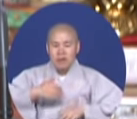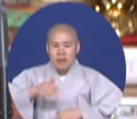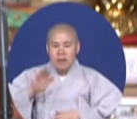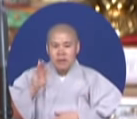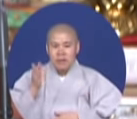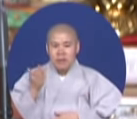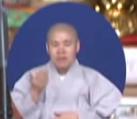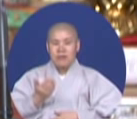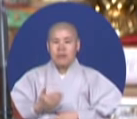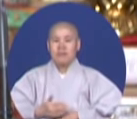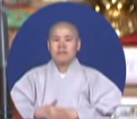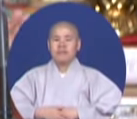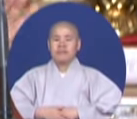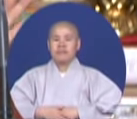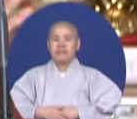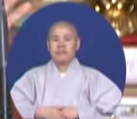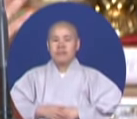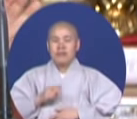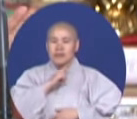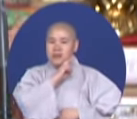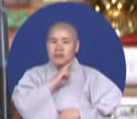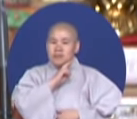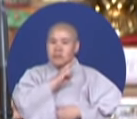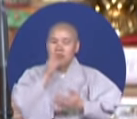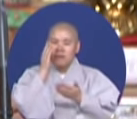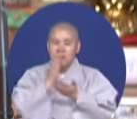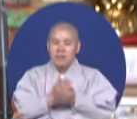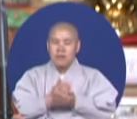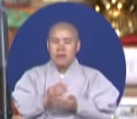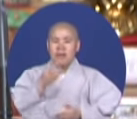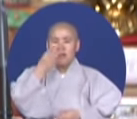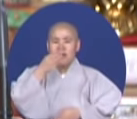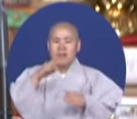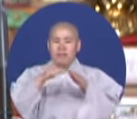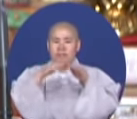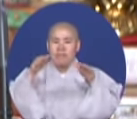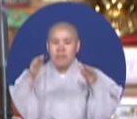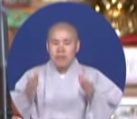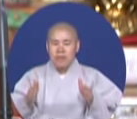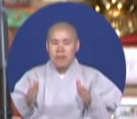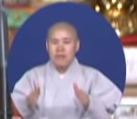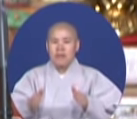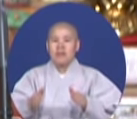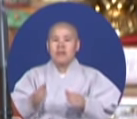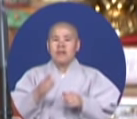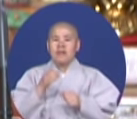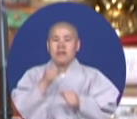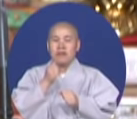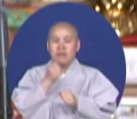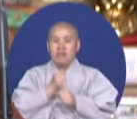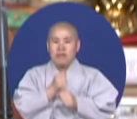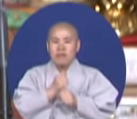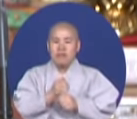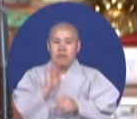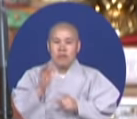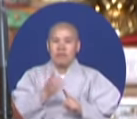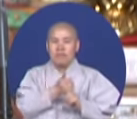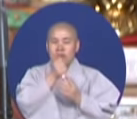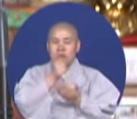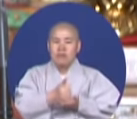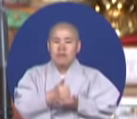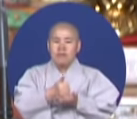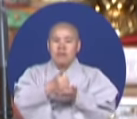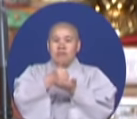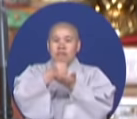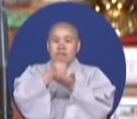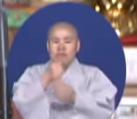거예요. 그래서 3단을 딱 설치해서 그 불보살님 모시고 거기다 공양